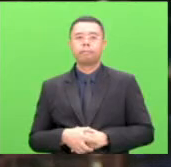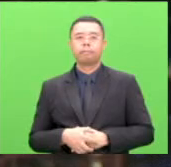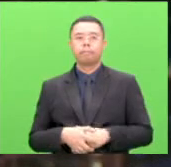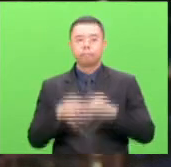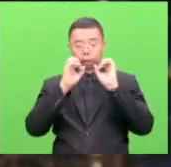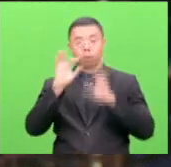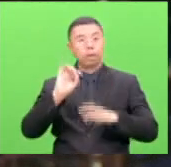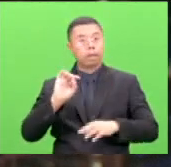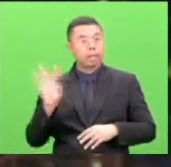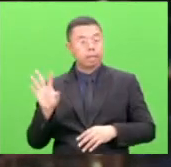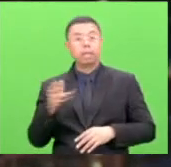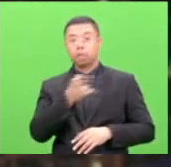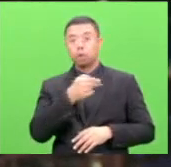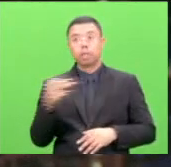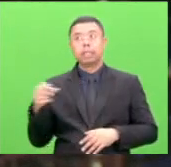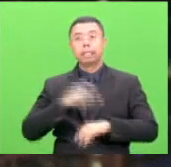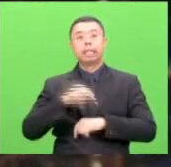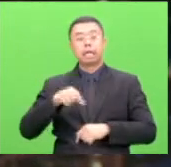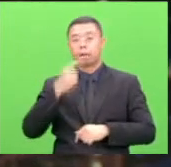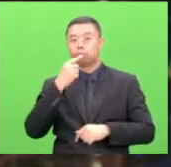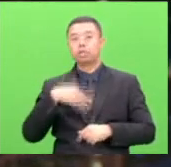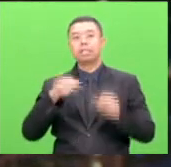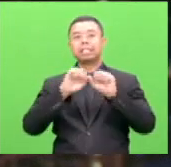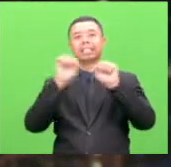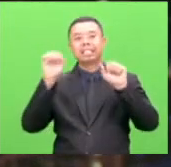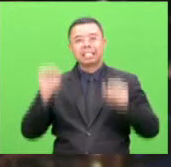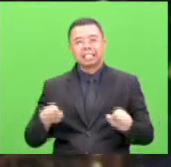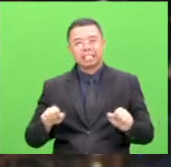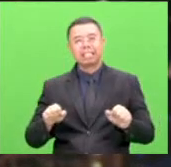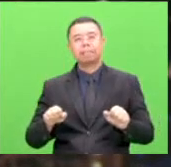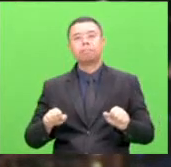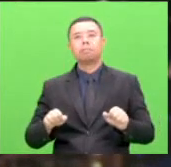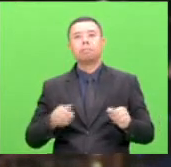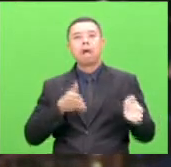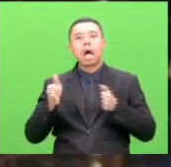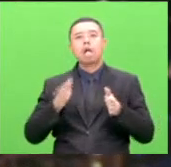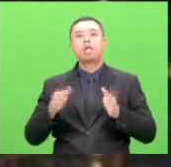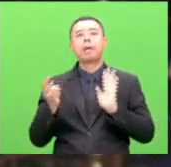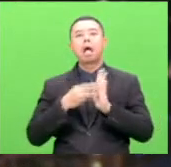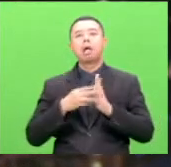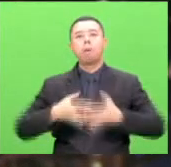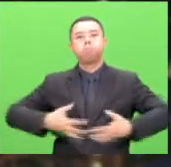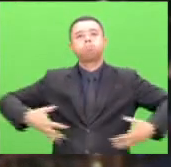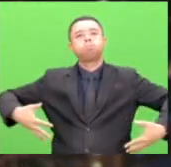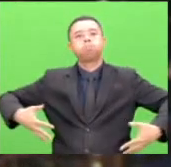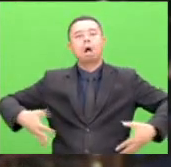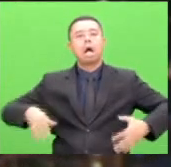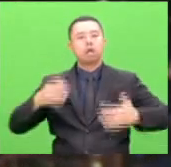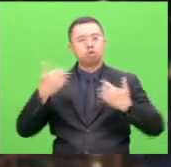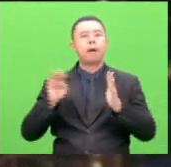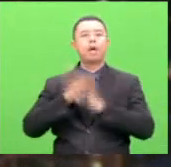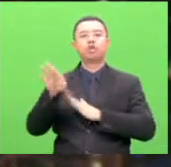Kita ke kabar selanjutnya, pemirsa. Indonesia kini memiliki sistem penanganan kasus obesitas yang lebih maju dan pertama di Asia